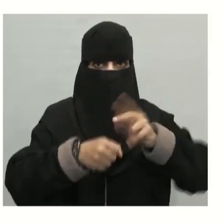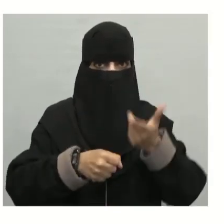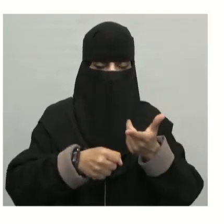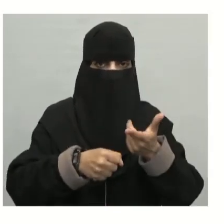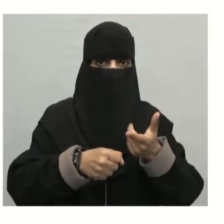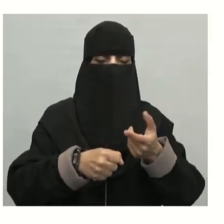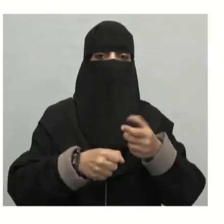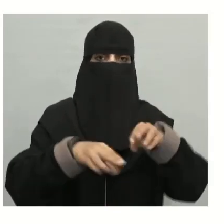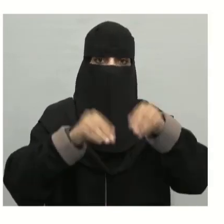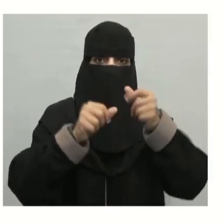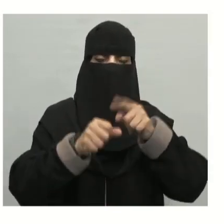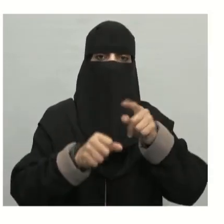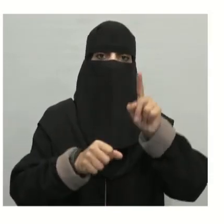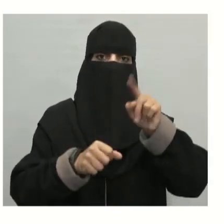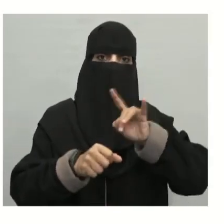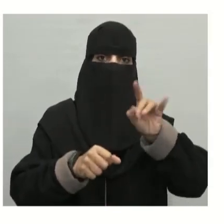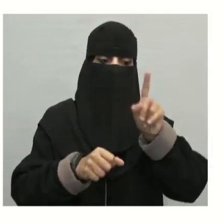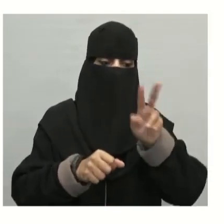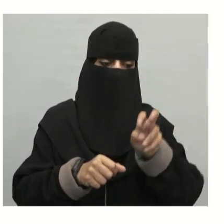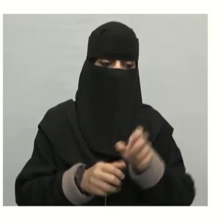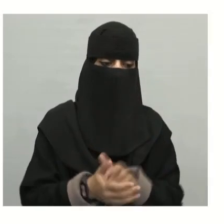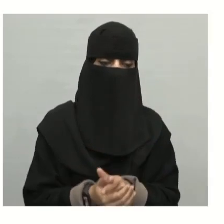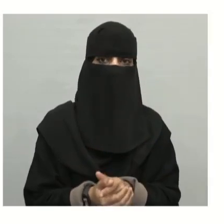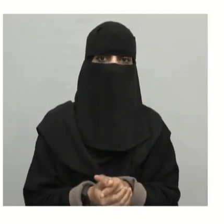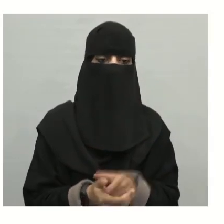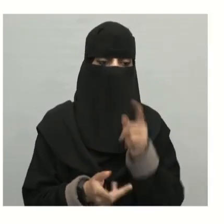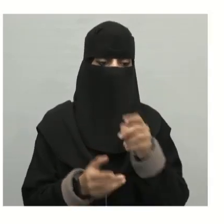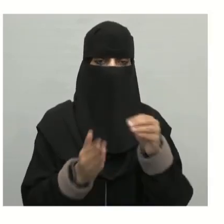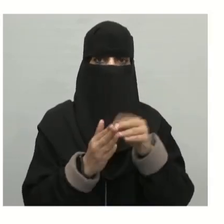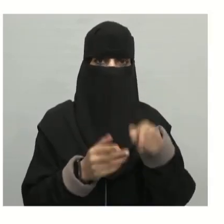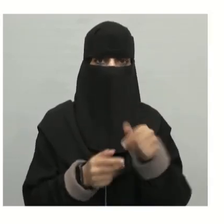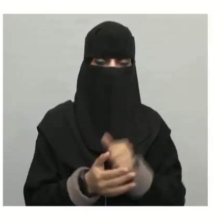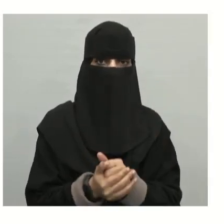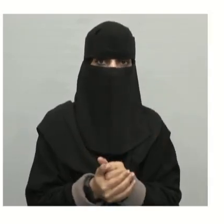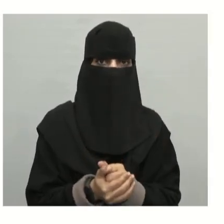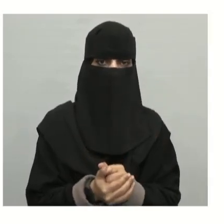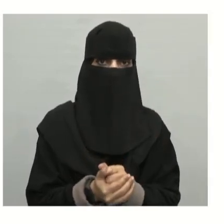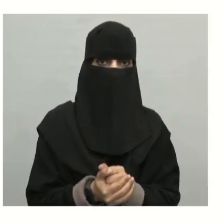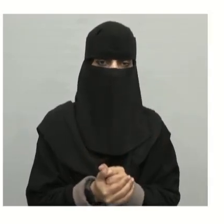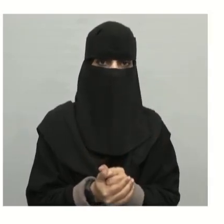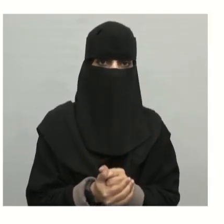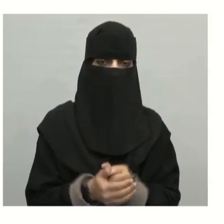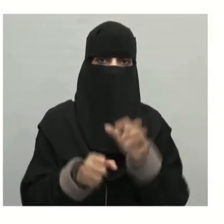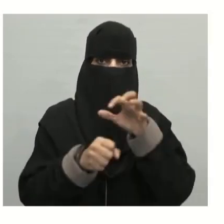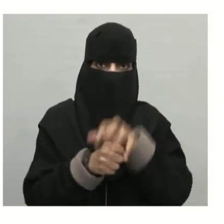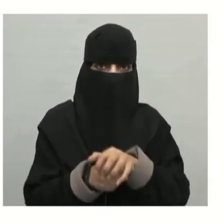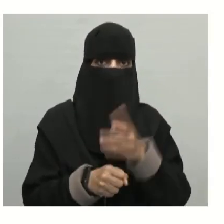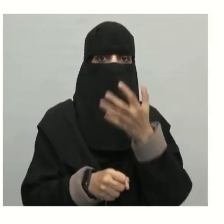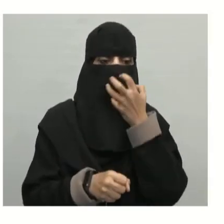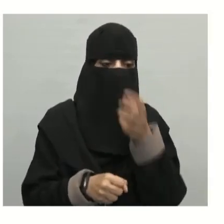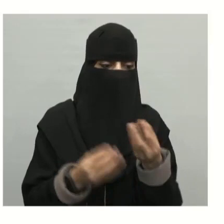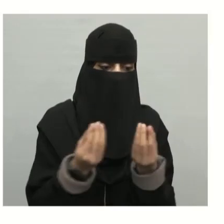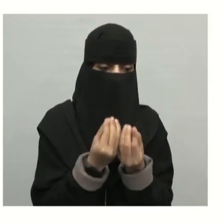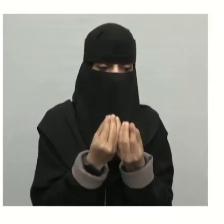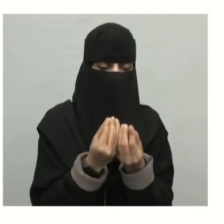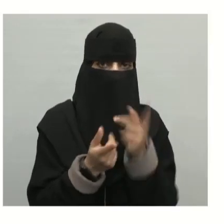صهاره الصخر الناري كذلك عندما يحدث له كنت تحت ضغط حراره وضغط